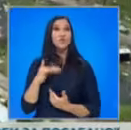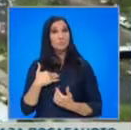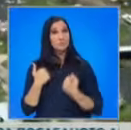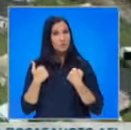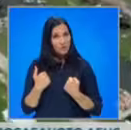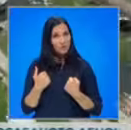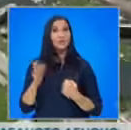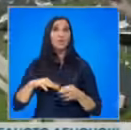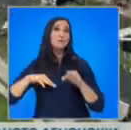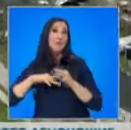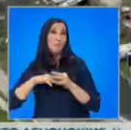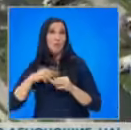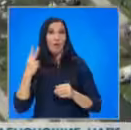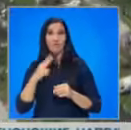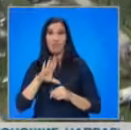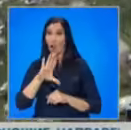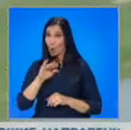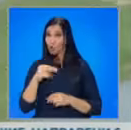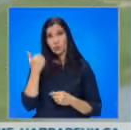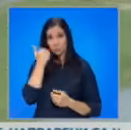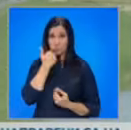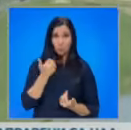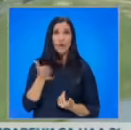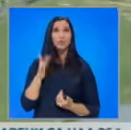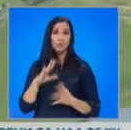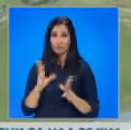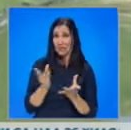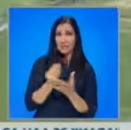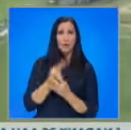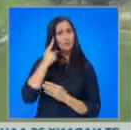жив, щом съпругата ми и двете ми кучета са добре, щом сме